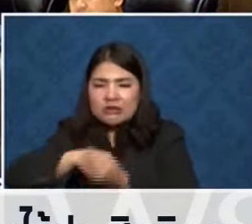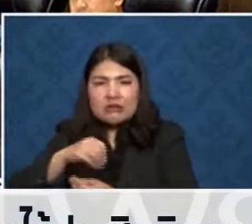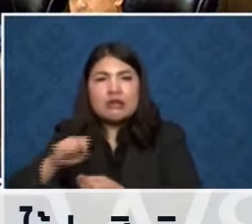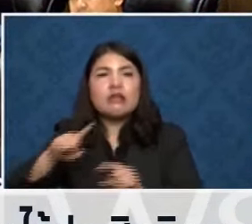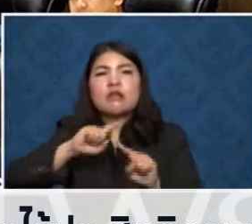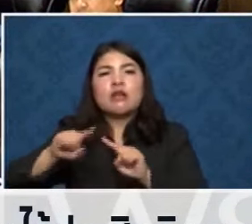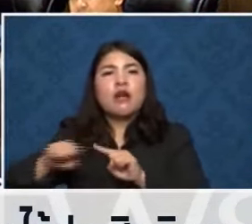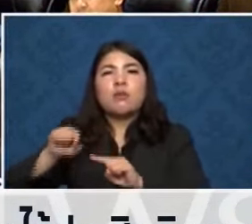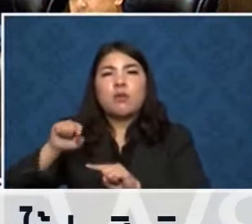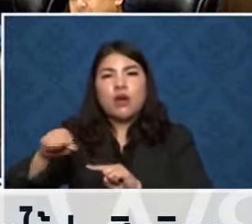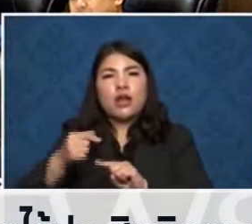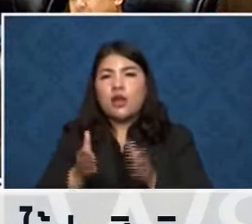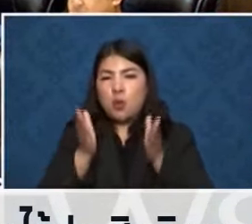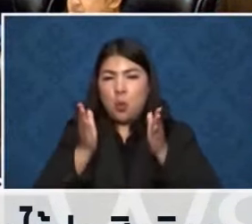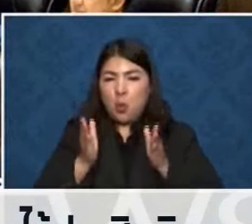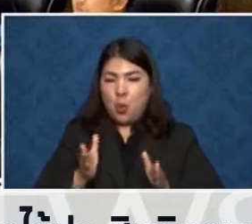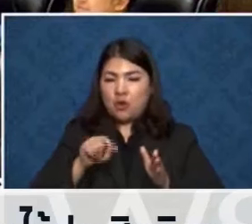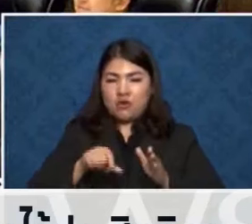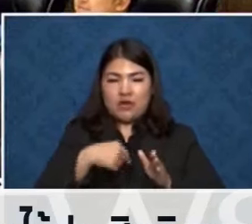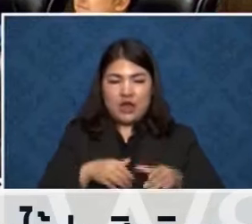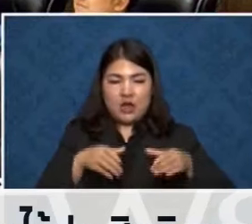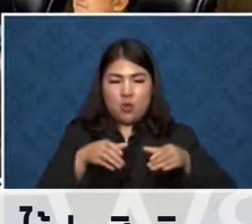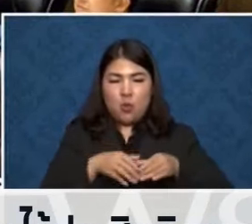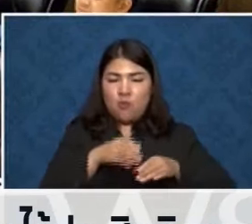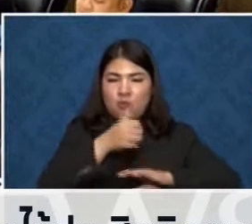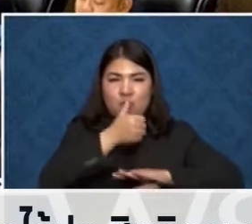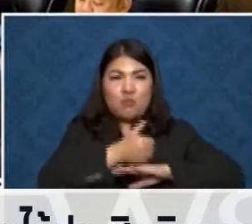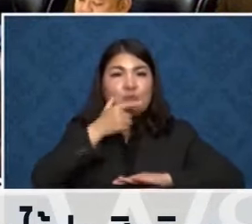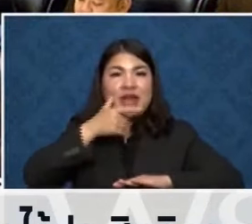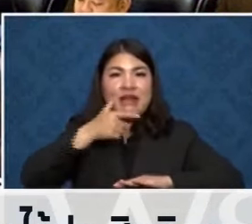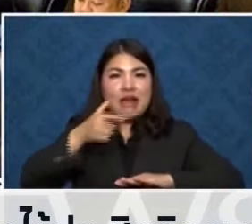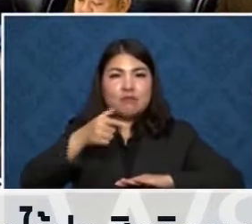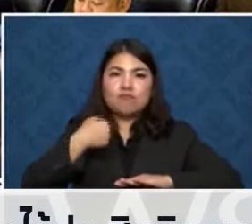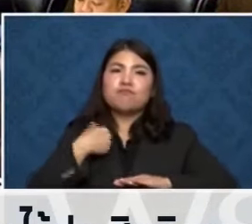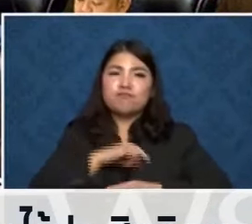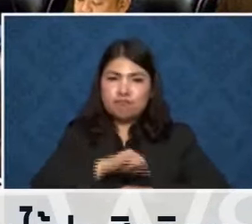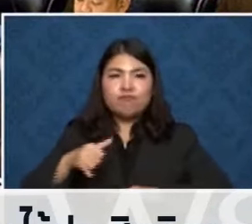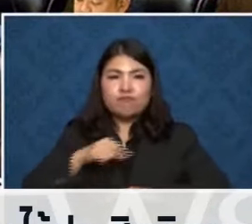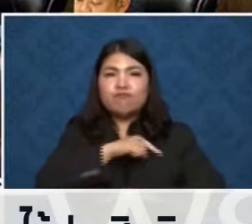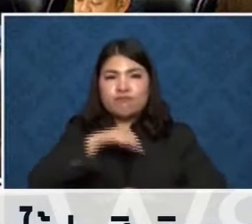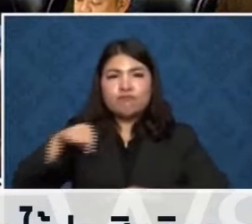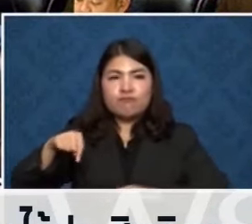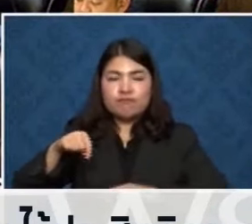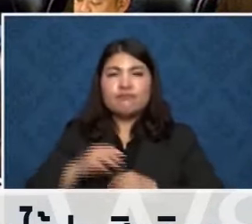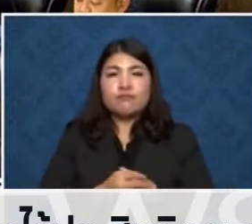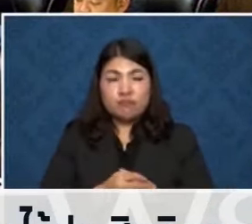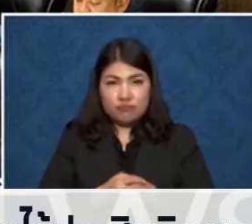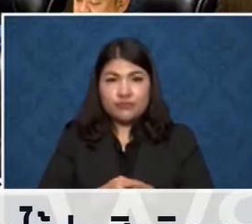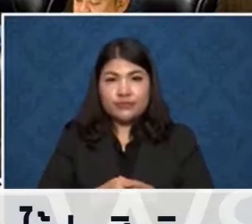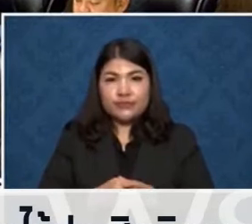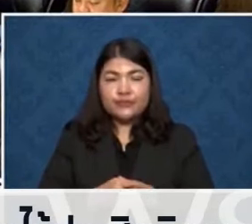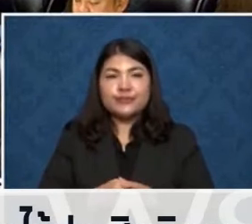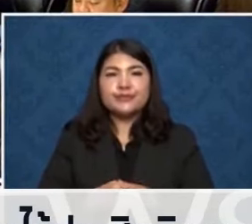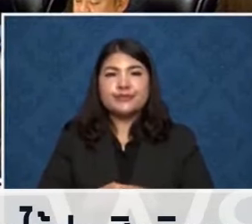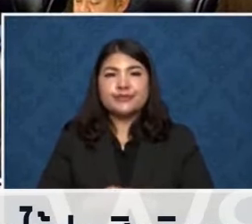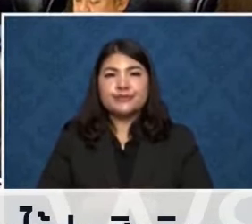อกอีกประชาชนก็หวังสิอยากจะเห็นปฏิรูปการเมืองให้เป็นประชาธิปไตยตอนตั้งรัฐบาลก็แถลงด้วยความมั่นใจว่าจะทำประ